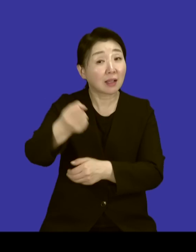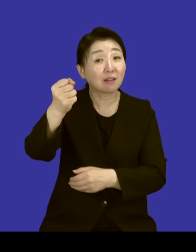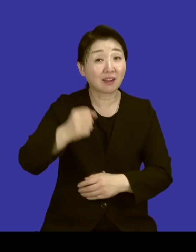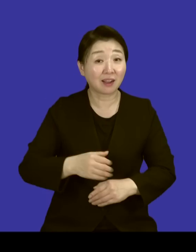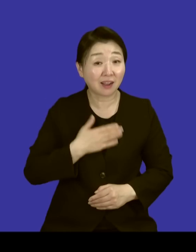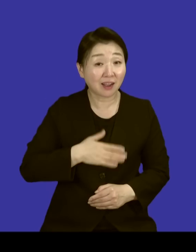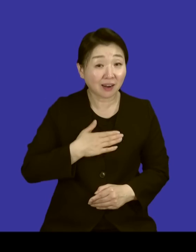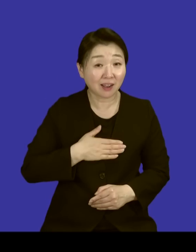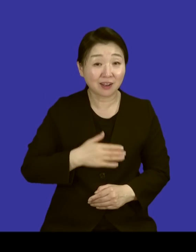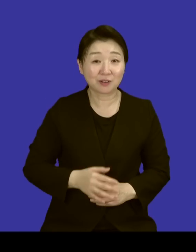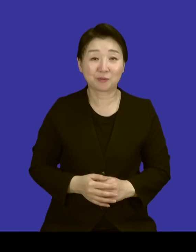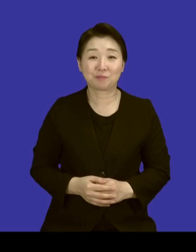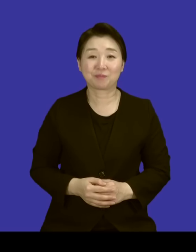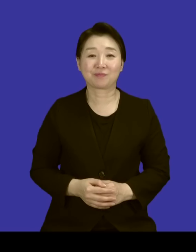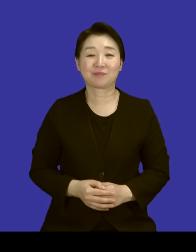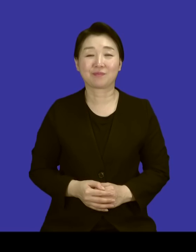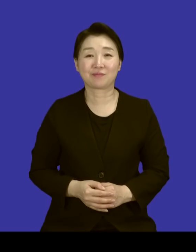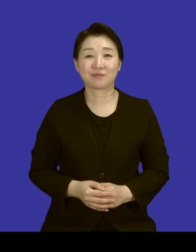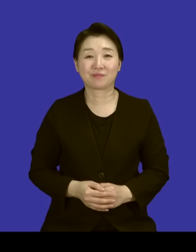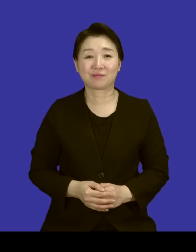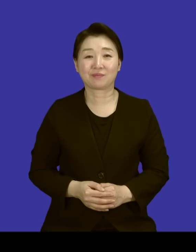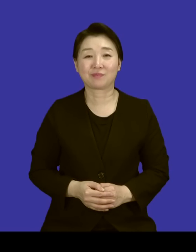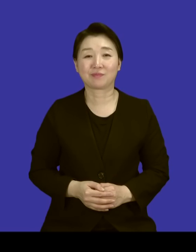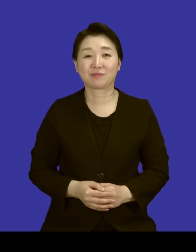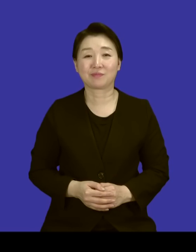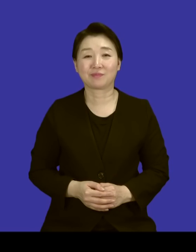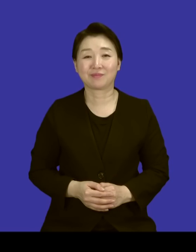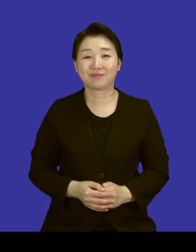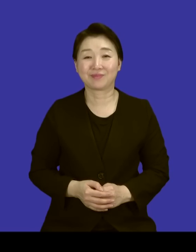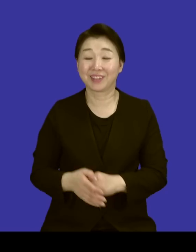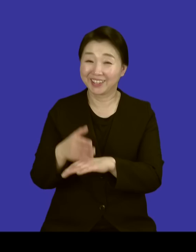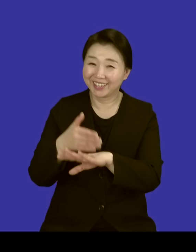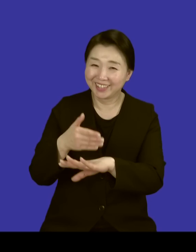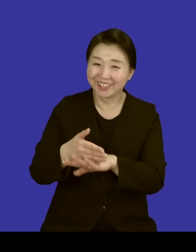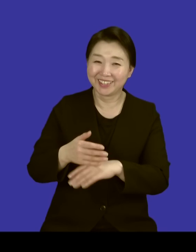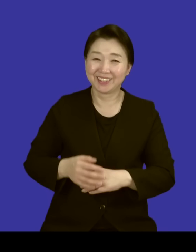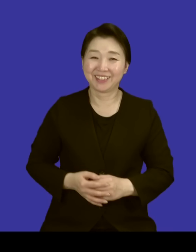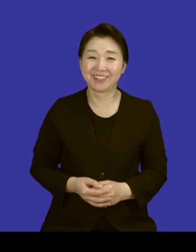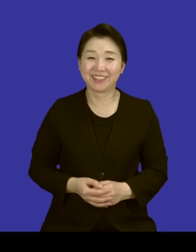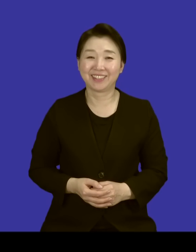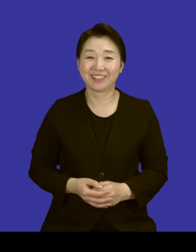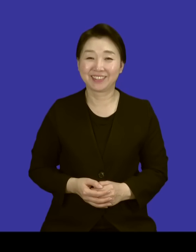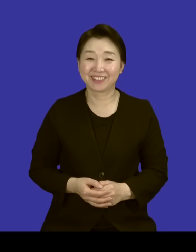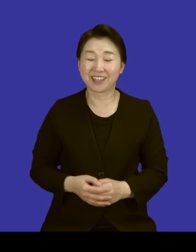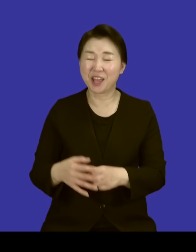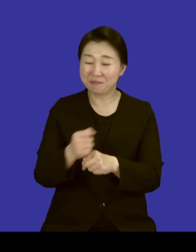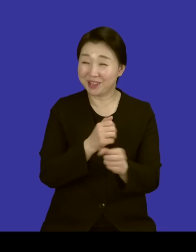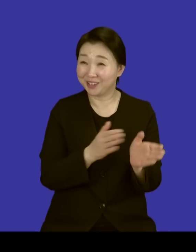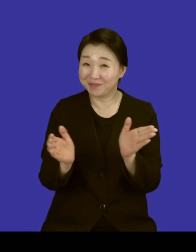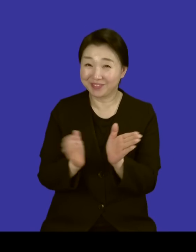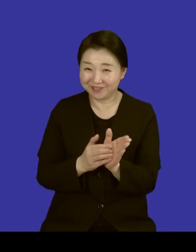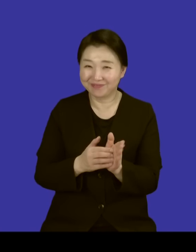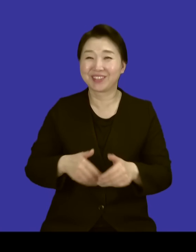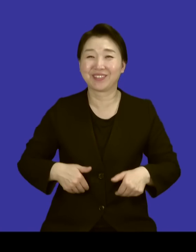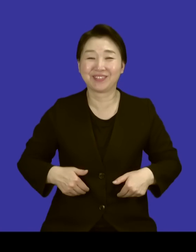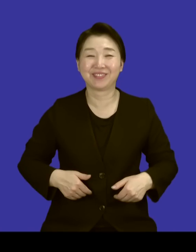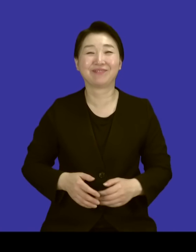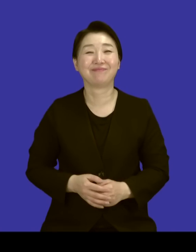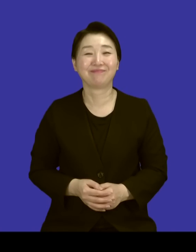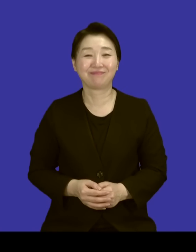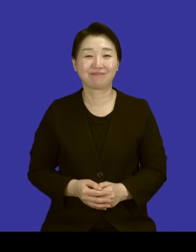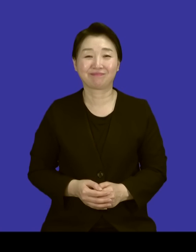오늘 뭐 어떻게 쇼부를 아니 정말 결정을 하죠. 뭐. 예. 감사합니다. 예, 포장을 오늘 예, 포장 방송 미리 보고 준비해 하셨구나, 놓겠습니다. 포장.